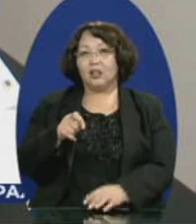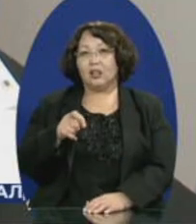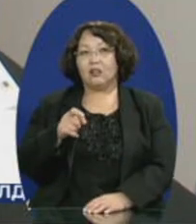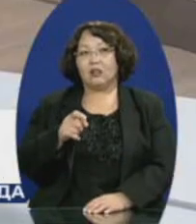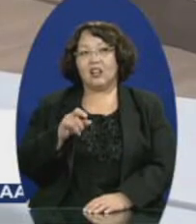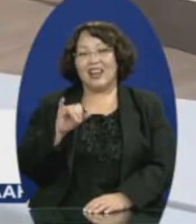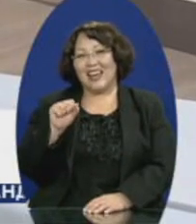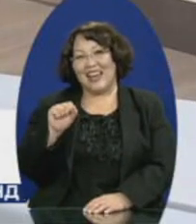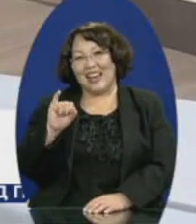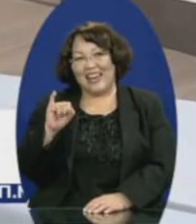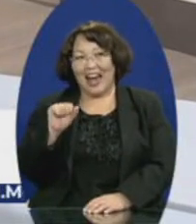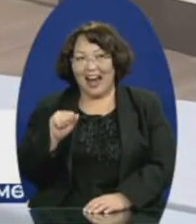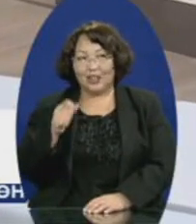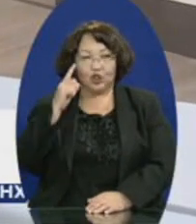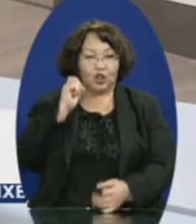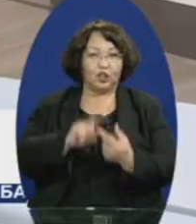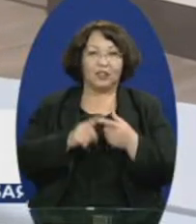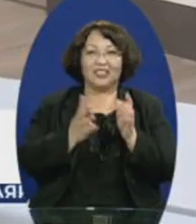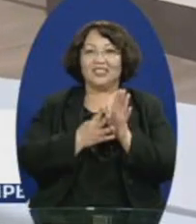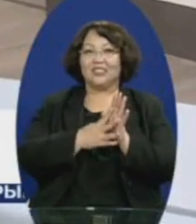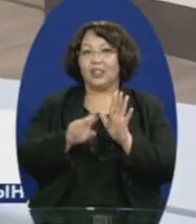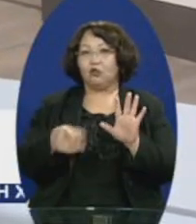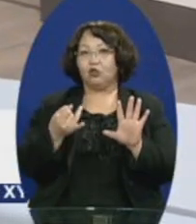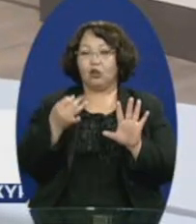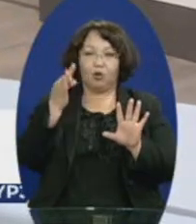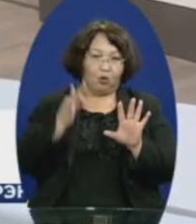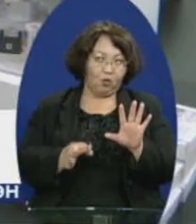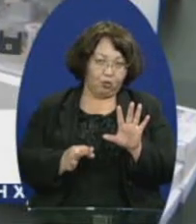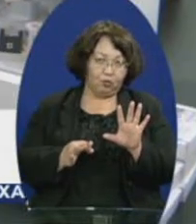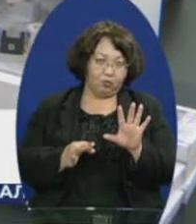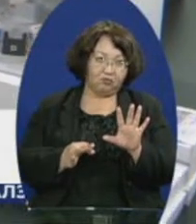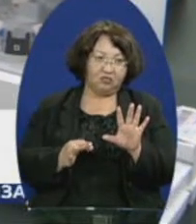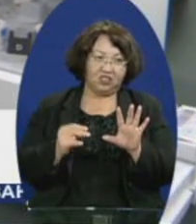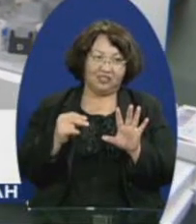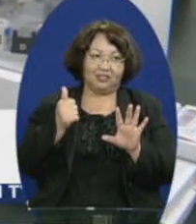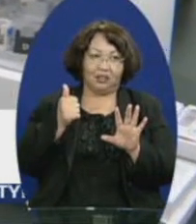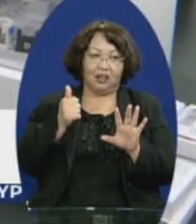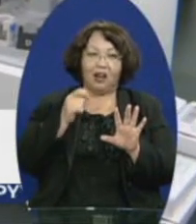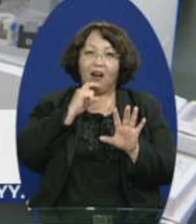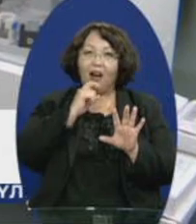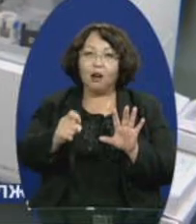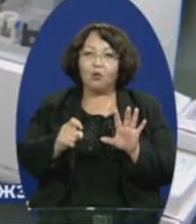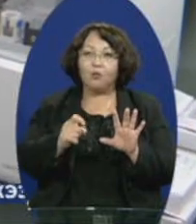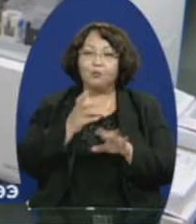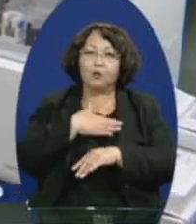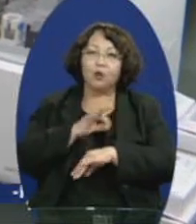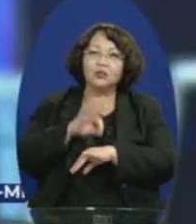оюун ухаанаар 9 сарны 7% магадлалаар өвчний шинж тэмдгийг таниулах юм байна.